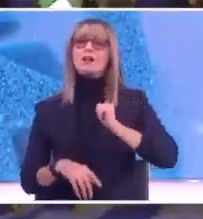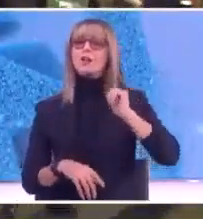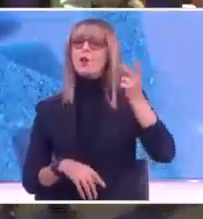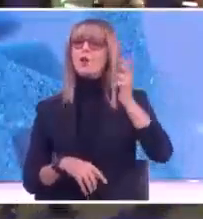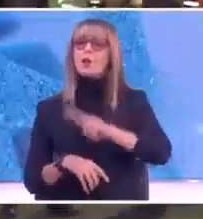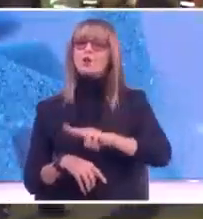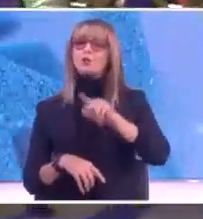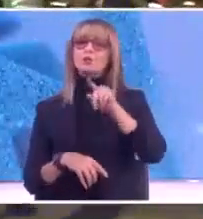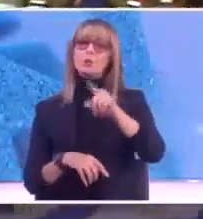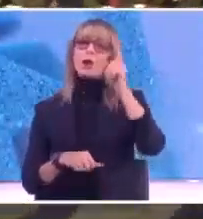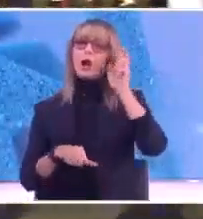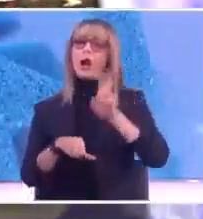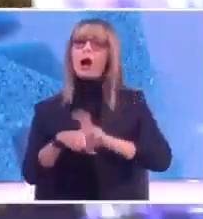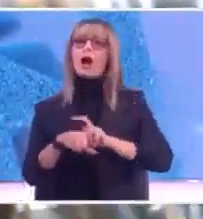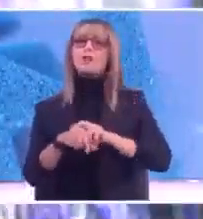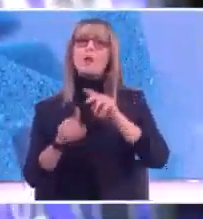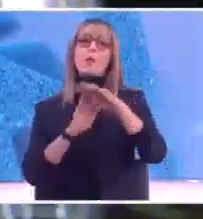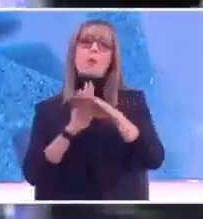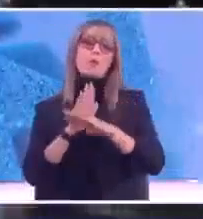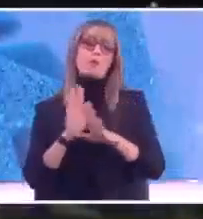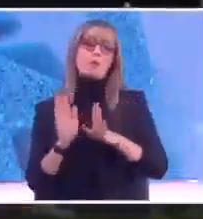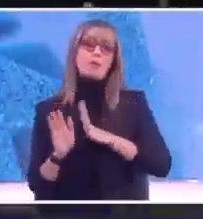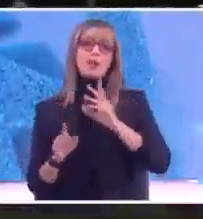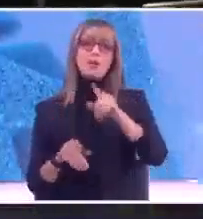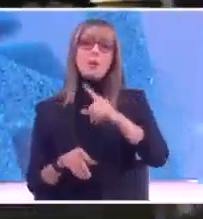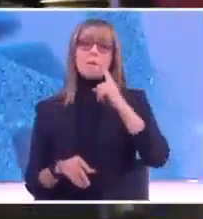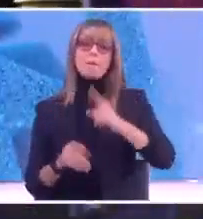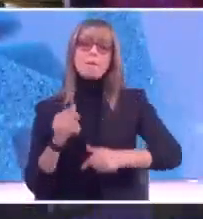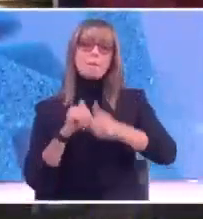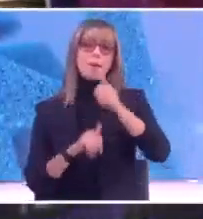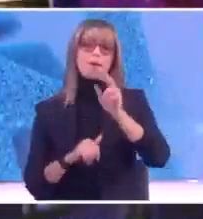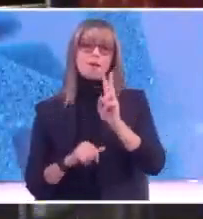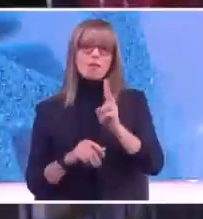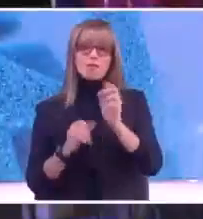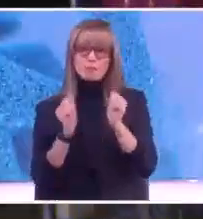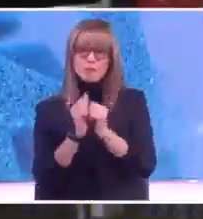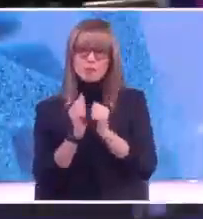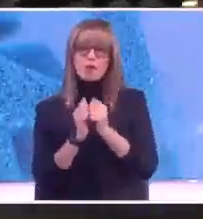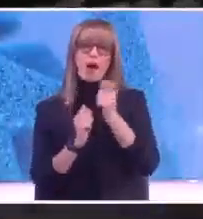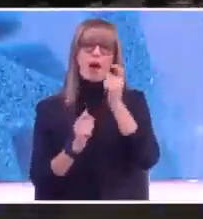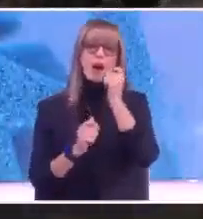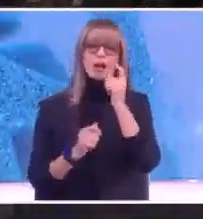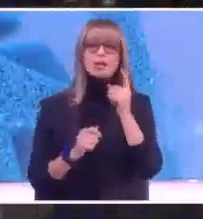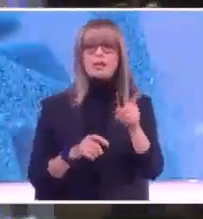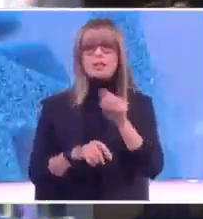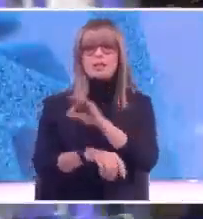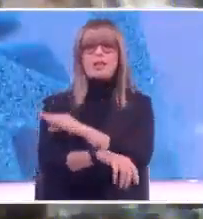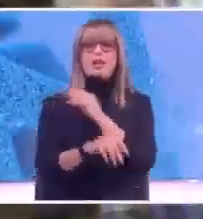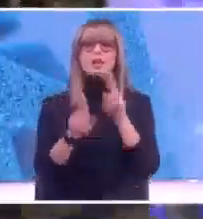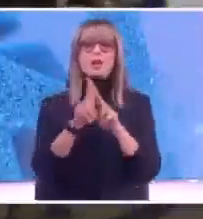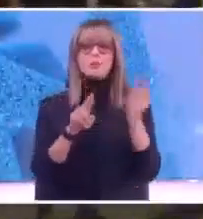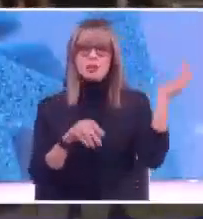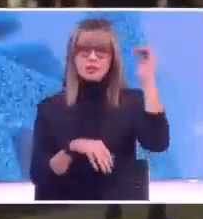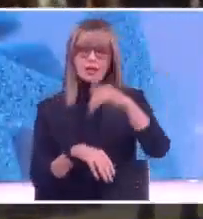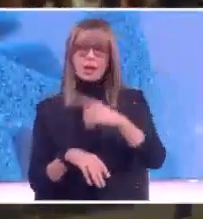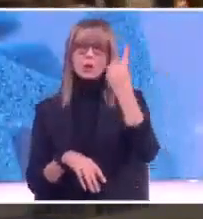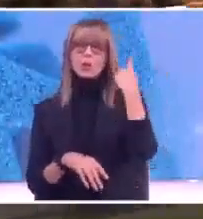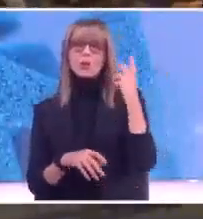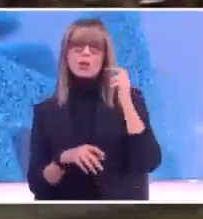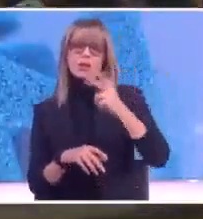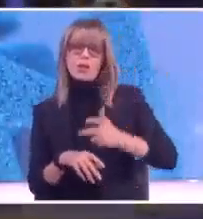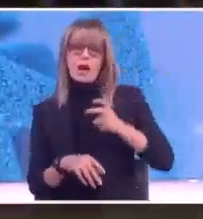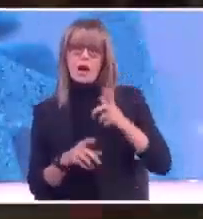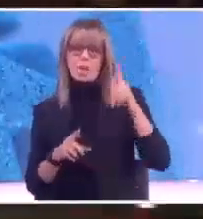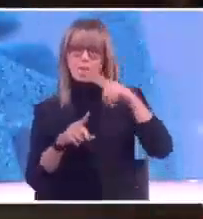ve bugün bakanla birlikte bizler de Ankara'dan Sarıkamış'a gelmiştik. Dün trenle yola çıktık.